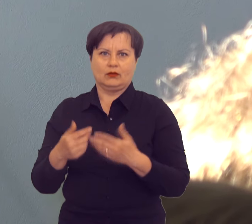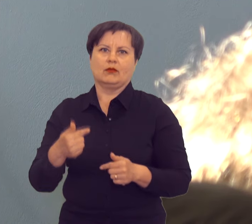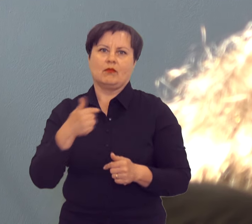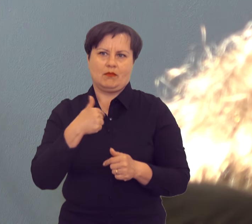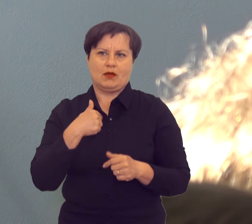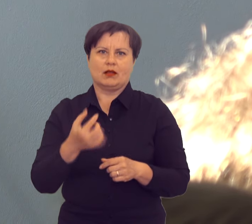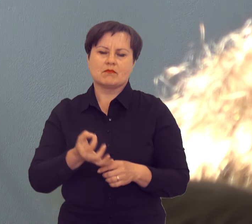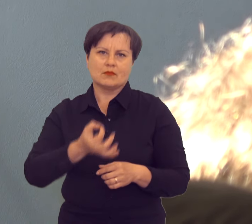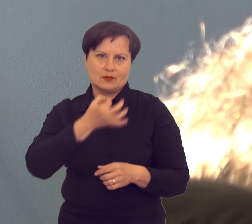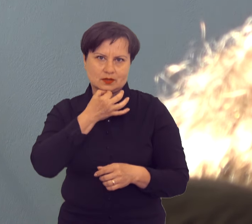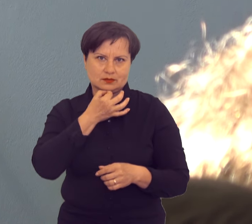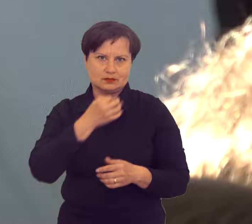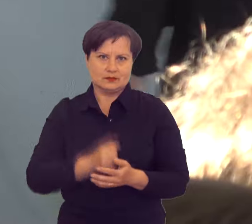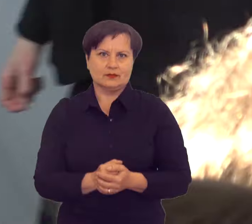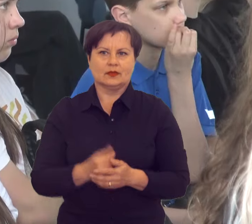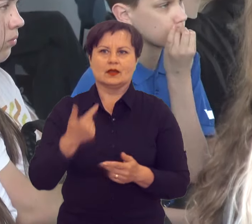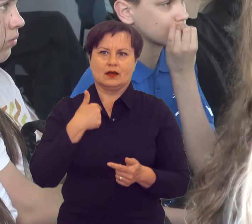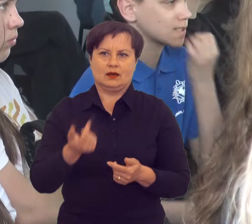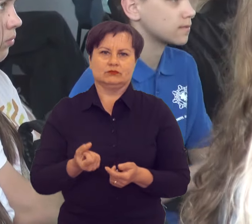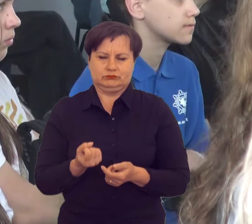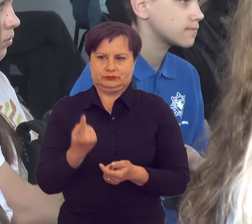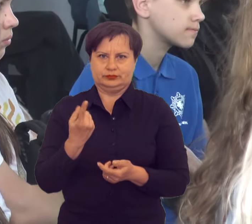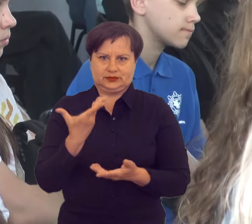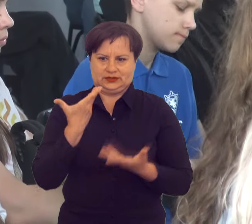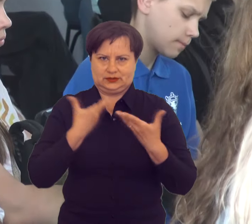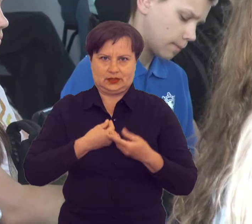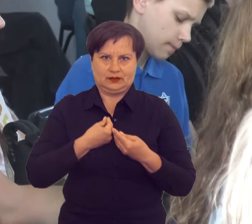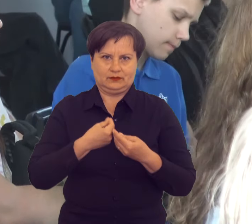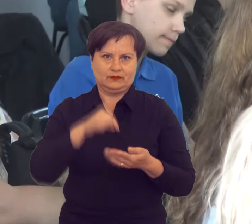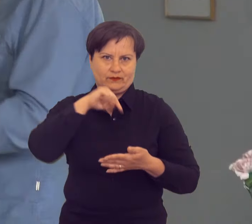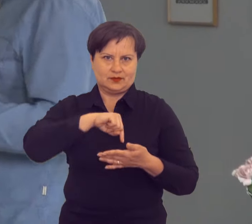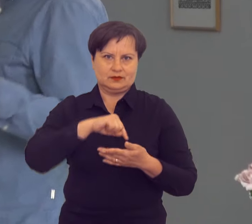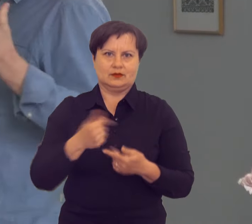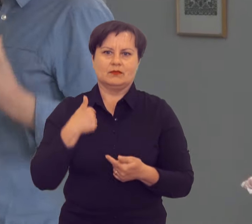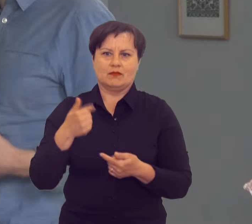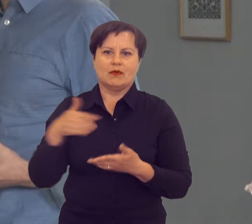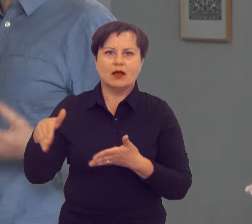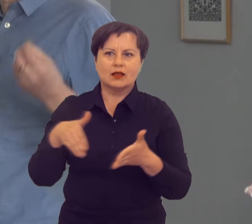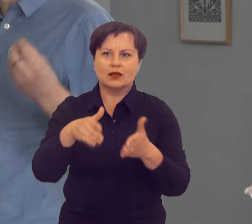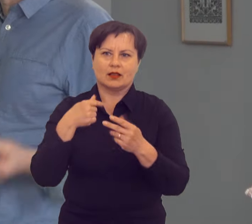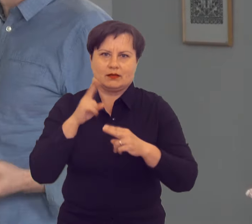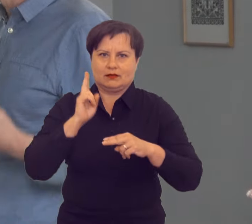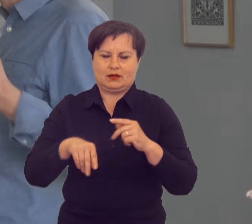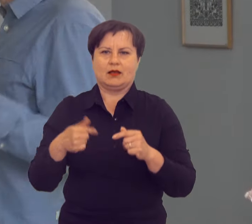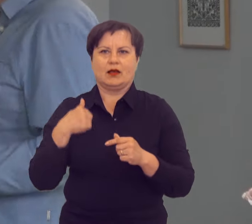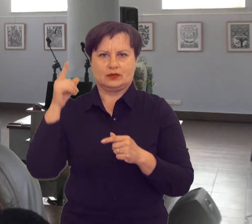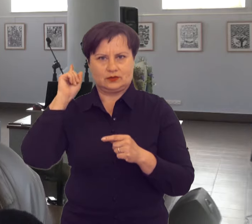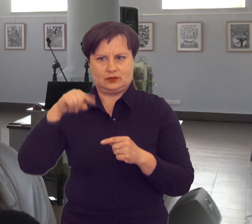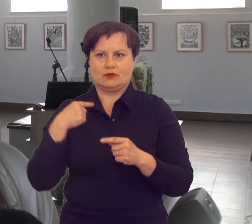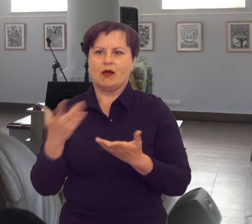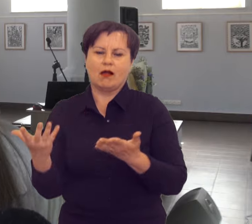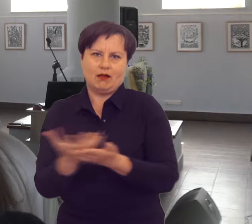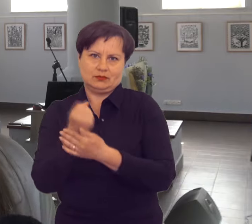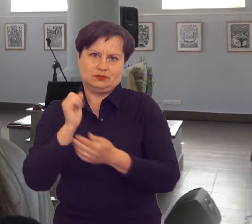pagalbą ir šiaip bendrauti yra tikrai mano toks varikliukas, tai padeda atrasti save, tai dar tas kelias mano nesibaigė, tai labai